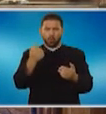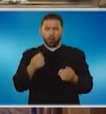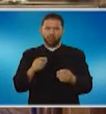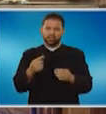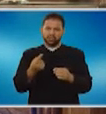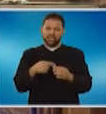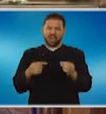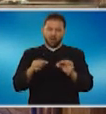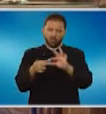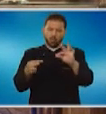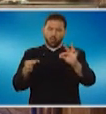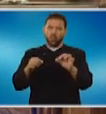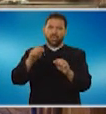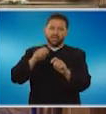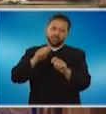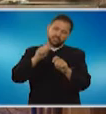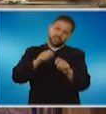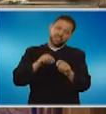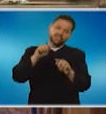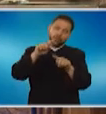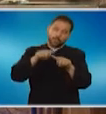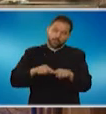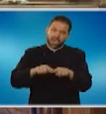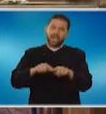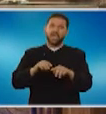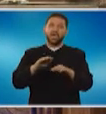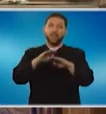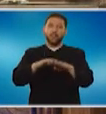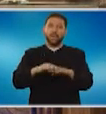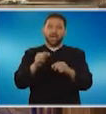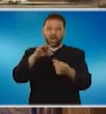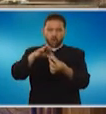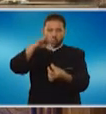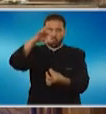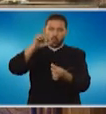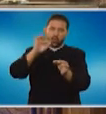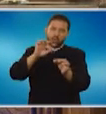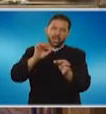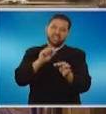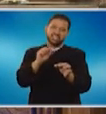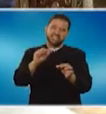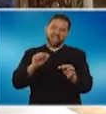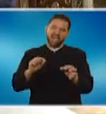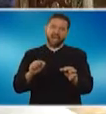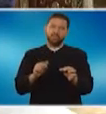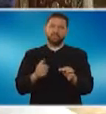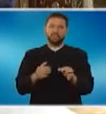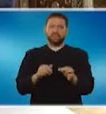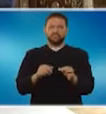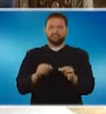în coșciugul respectiv scria câte ceva, numele unei rețele de socializare sau